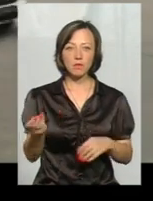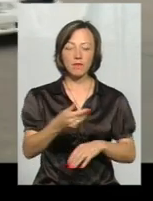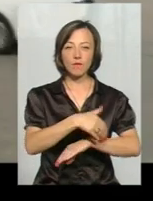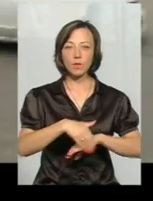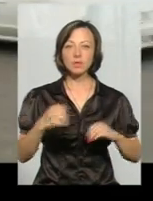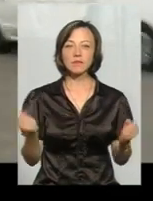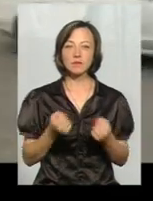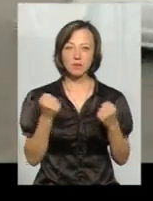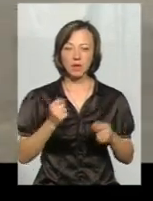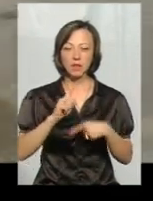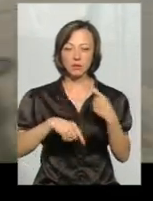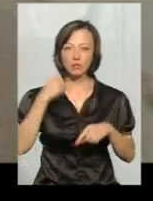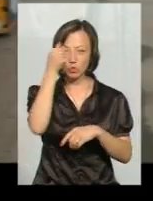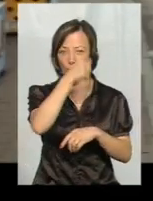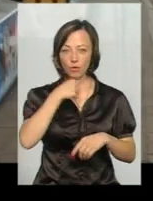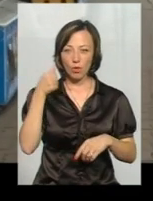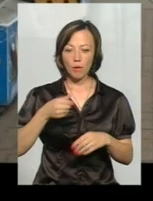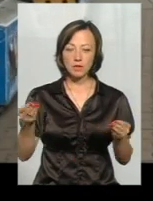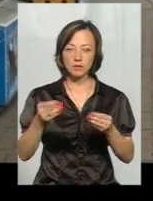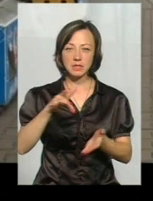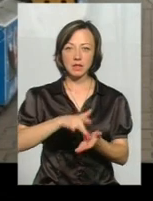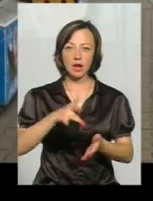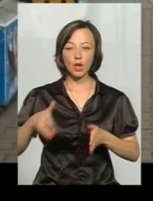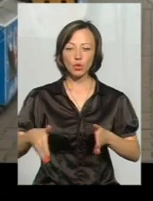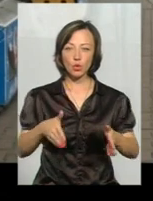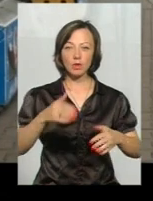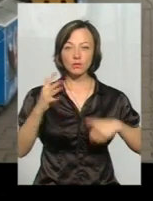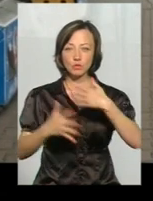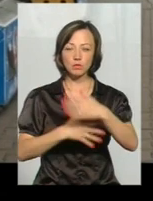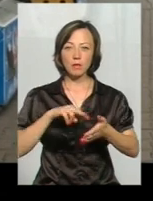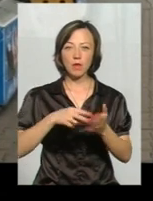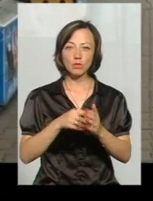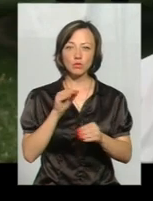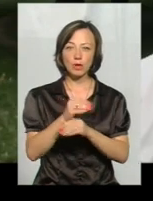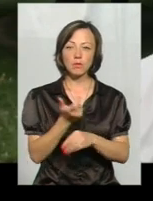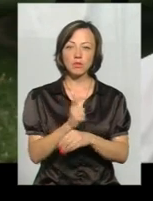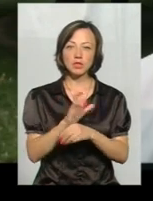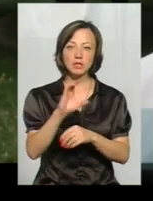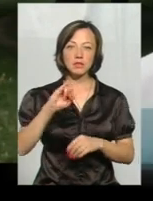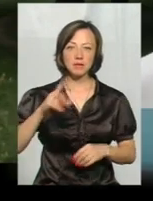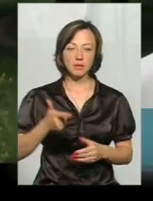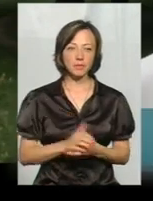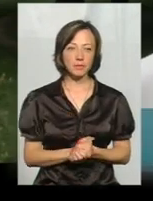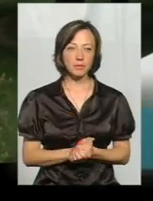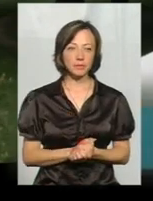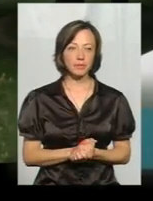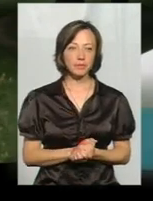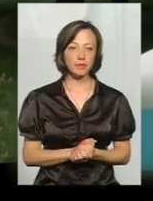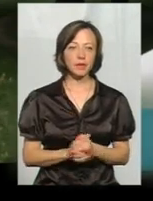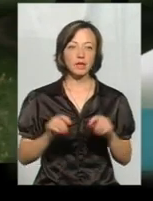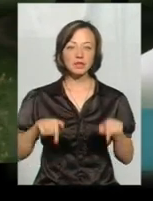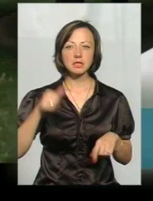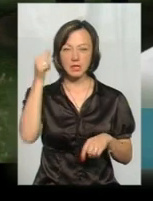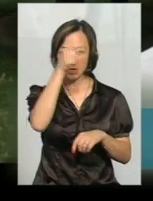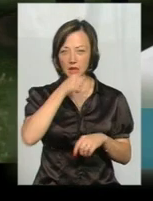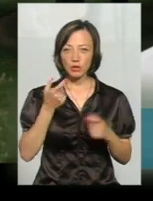вулиці взимку. Наступного року для посипання центральних доріг у Суміш планують додати більше солі. Цей рік ми трошки змінимо